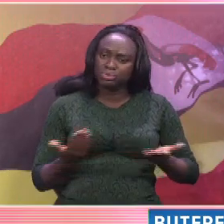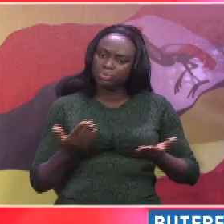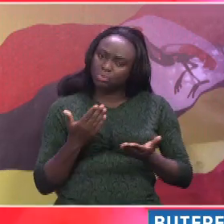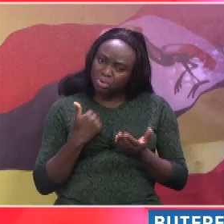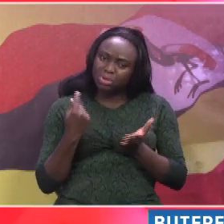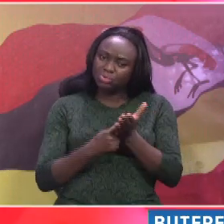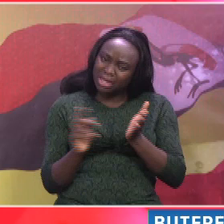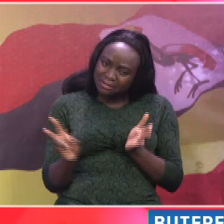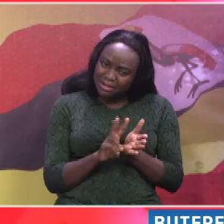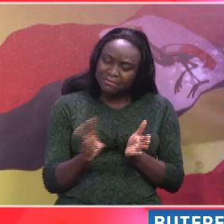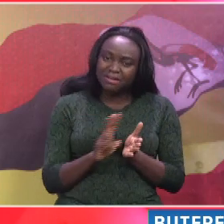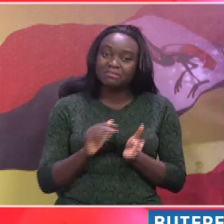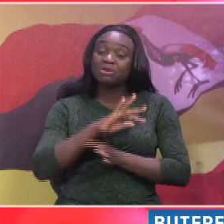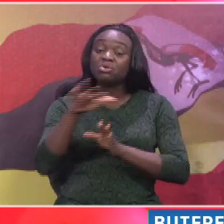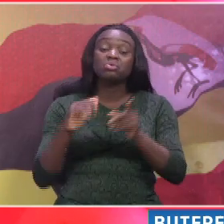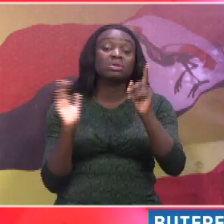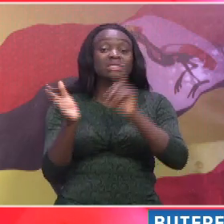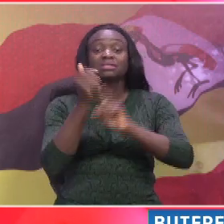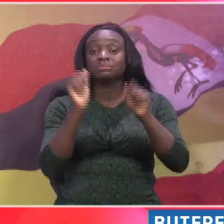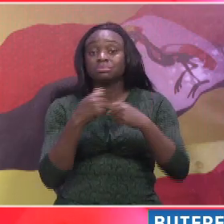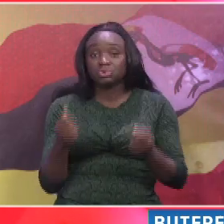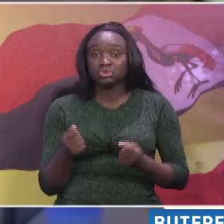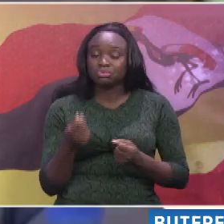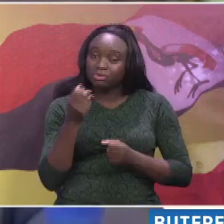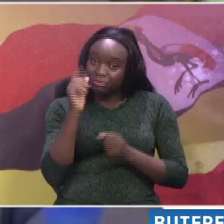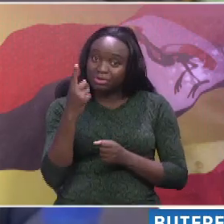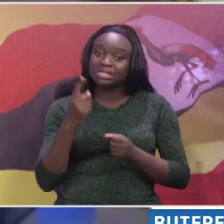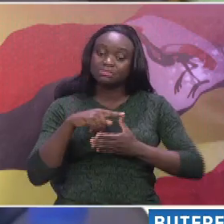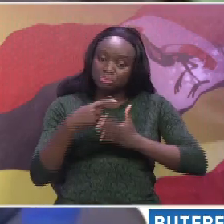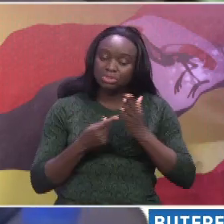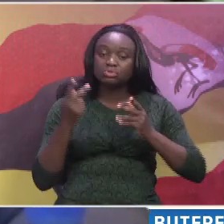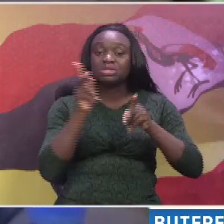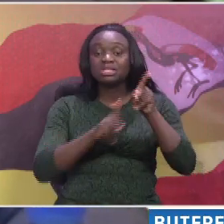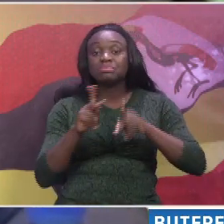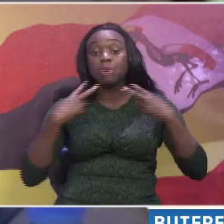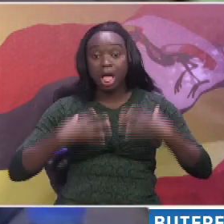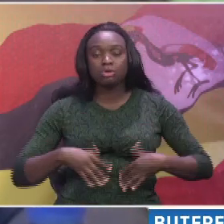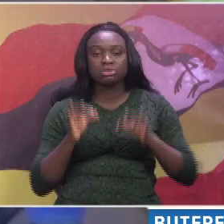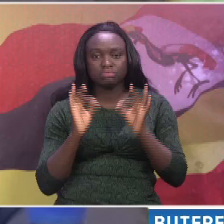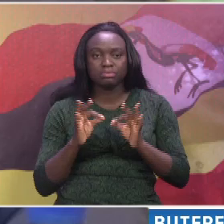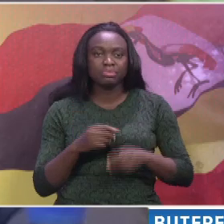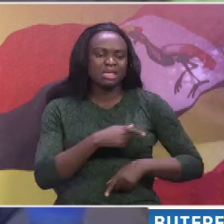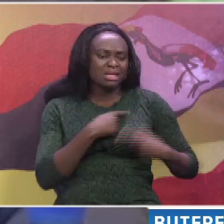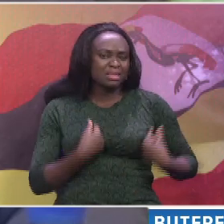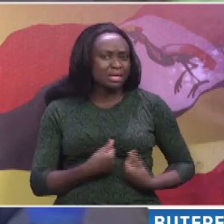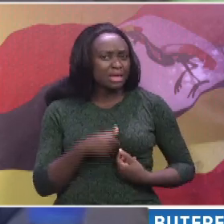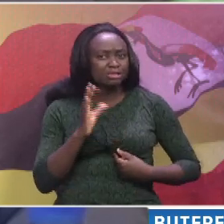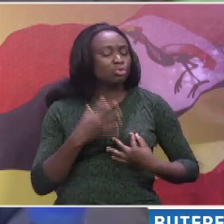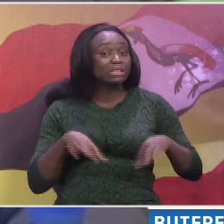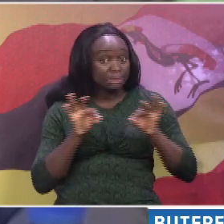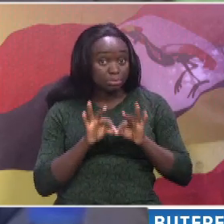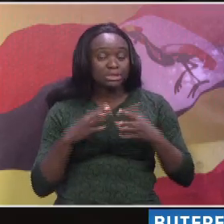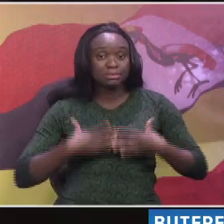efaanane, naye ebyo tetuyinza kubituukako okuggyako abantu nga balamu. Katikkiro agamba nti omutima kye kimu ku bitundu ebisinga okuba eby'omugaso mu